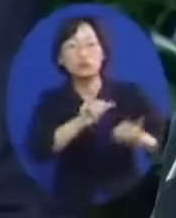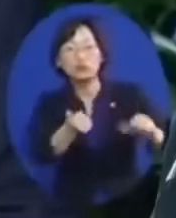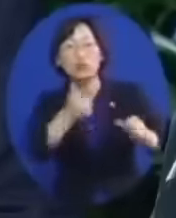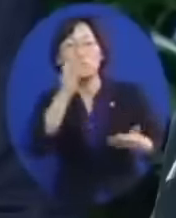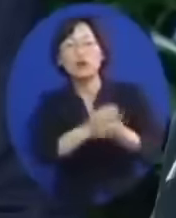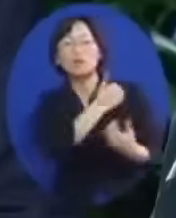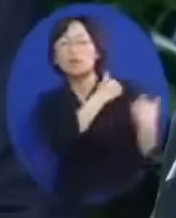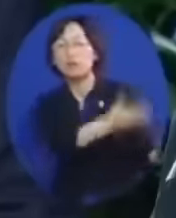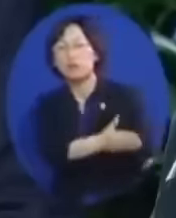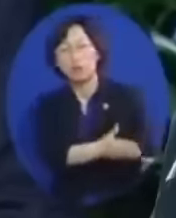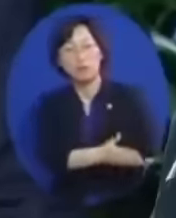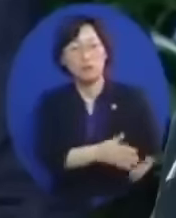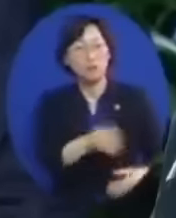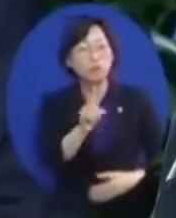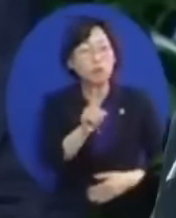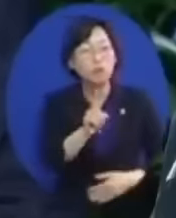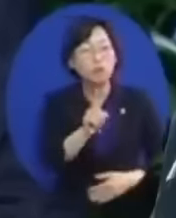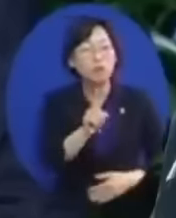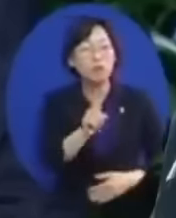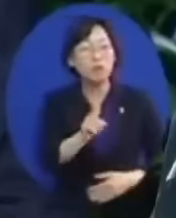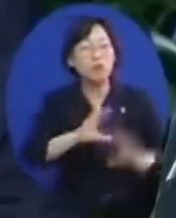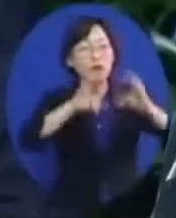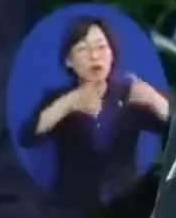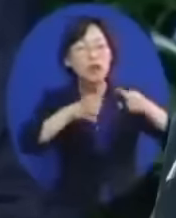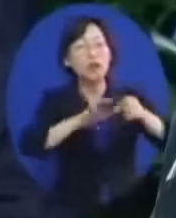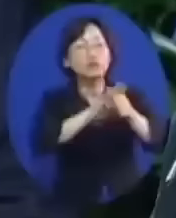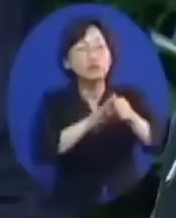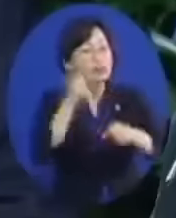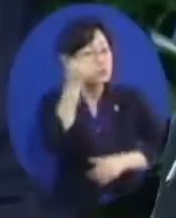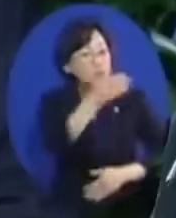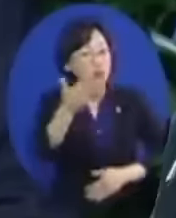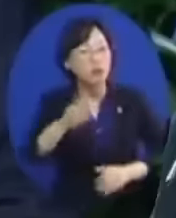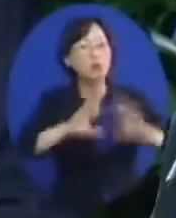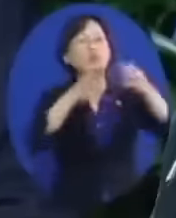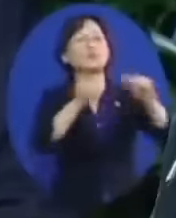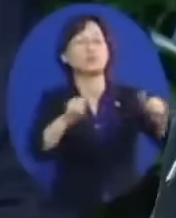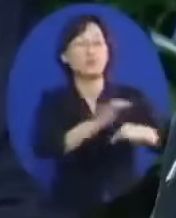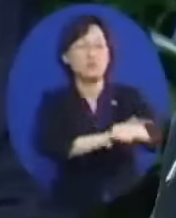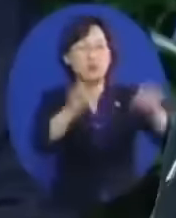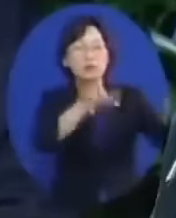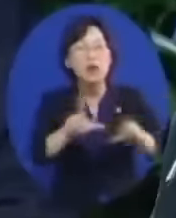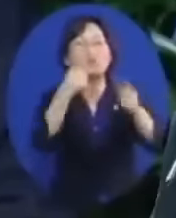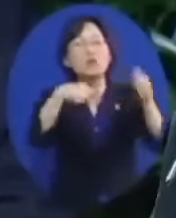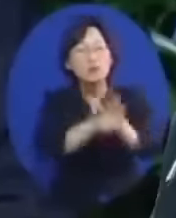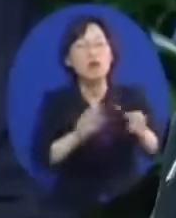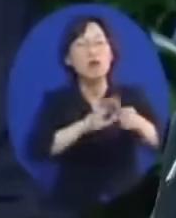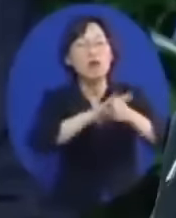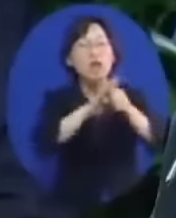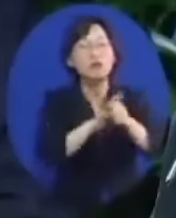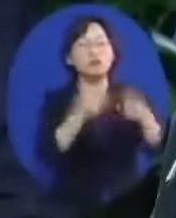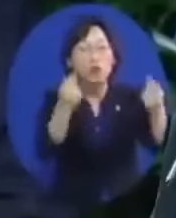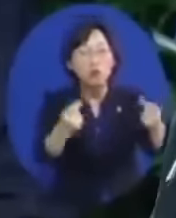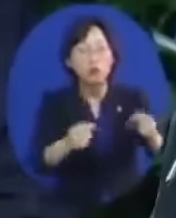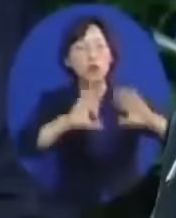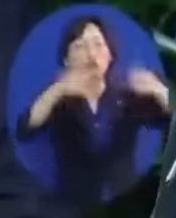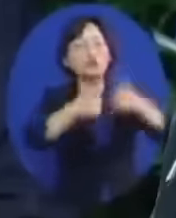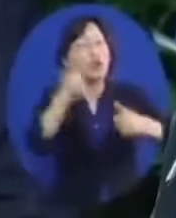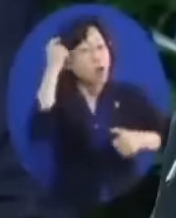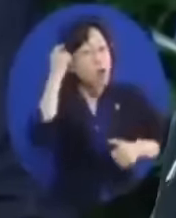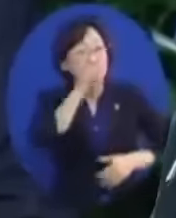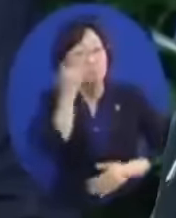내버려 놓는 것입니다. 무엇이 애국입니까? 국민을 살살게 하는 것이 애국인 것입니다. 국회가 왜